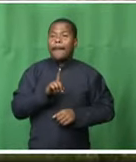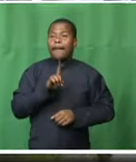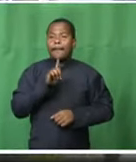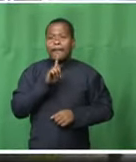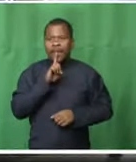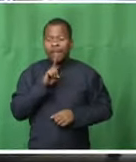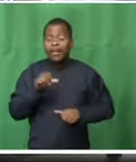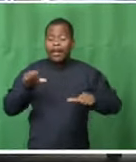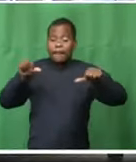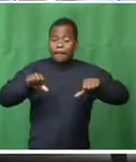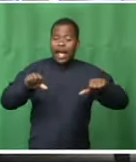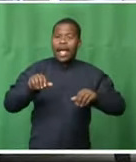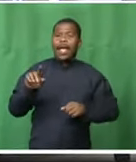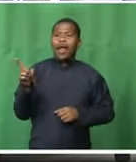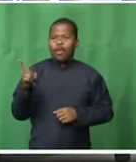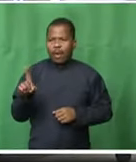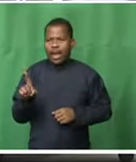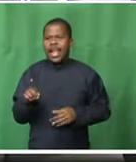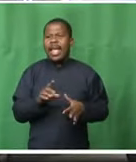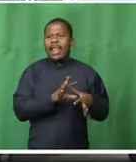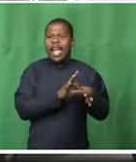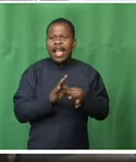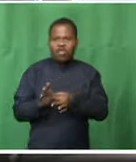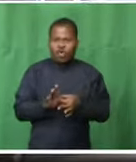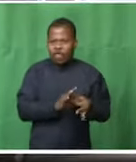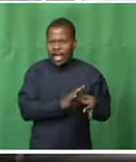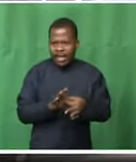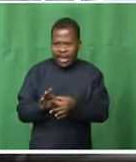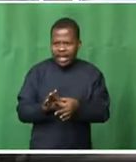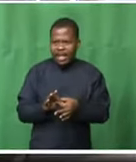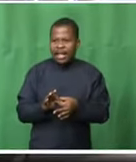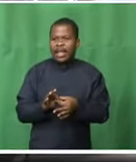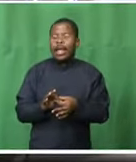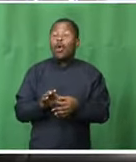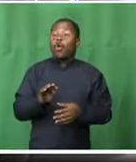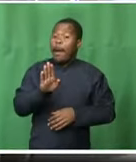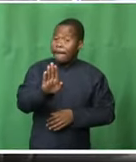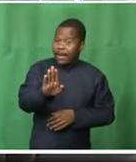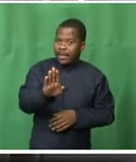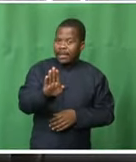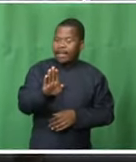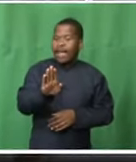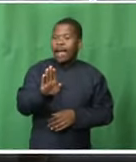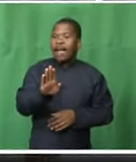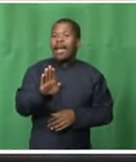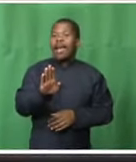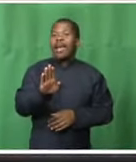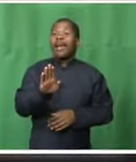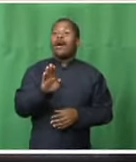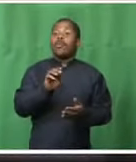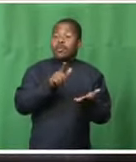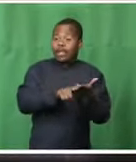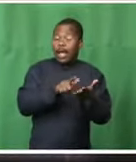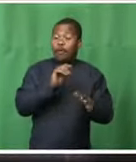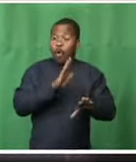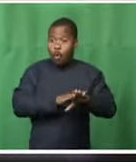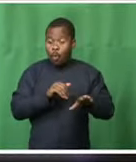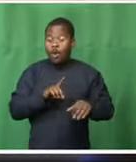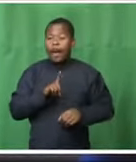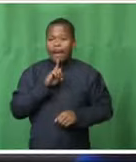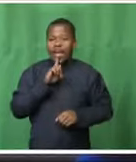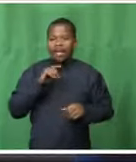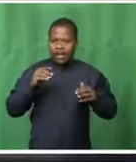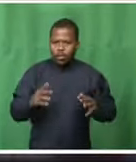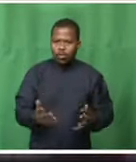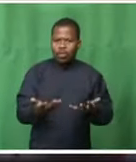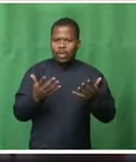Unfortunately sithe thine emandla ekuthenini sithi abangakhochi noma abakhoche thine lesiku encourage